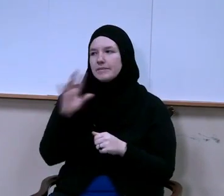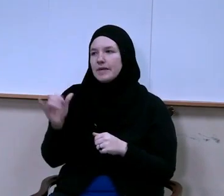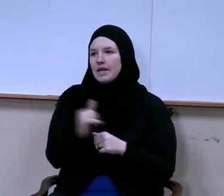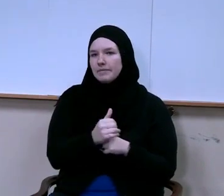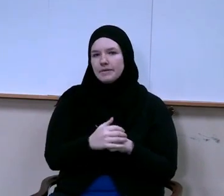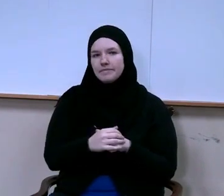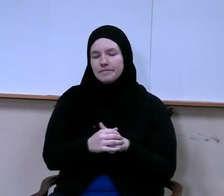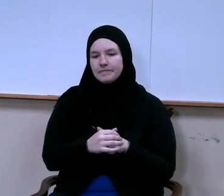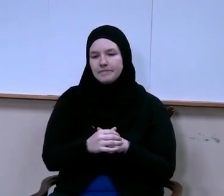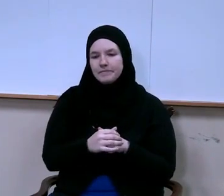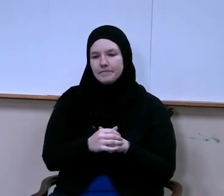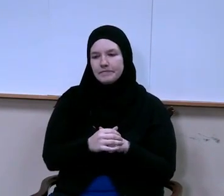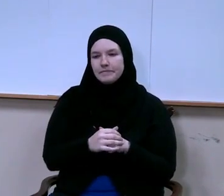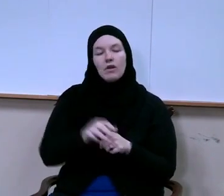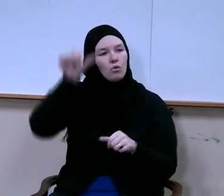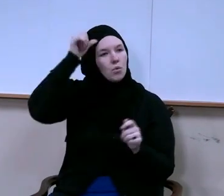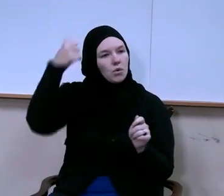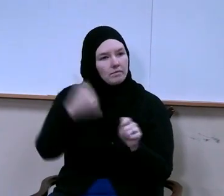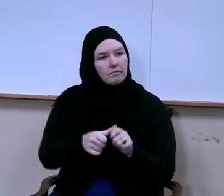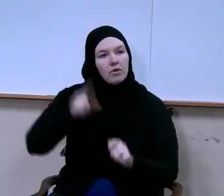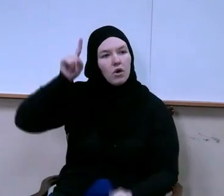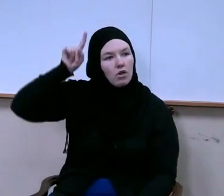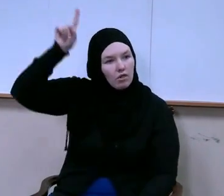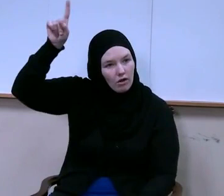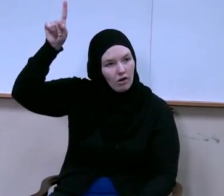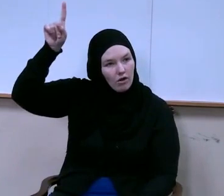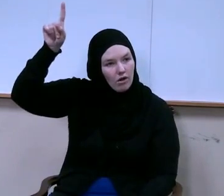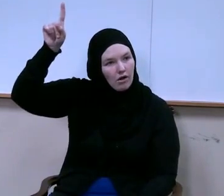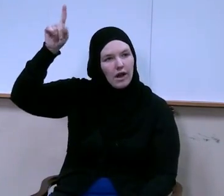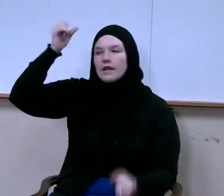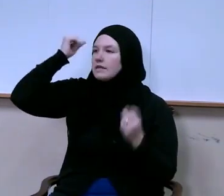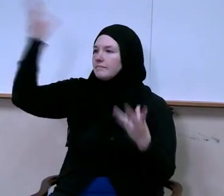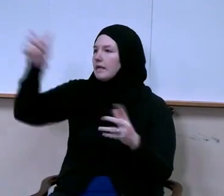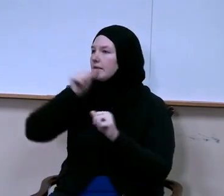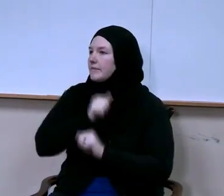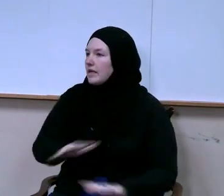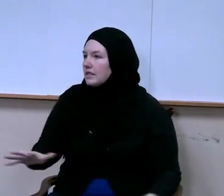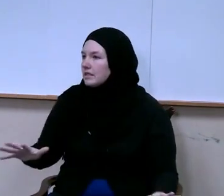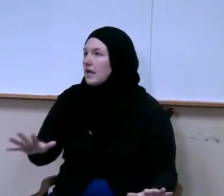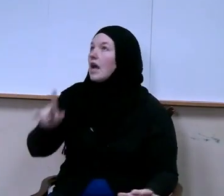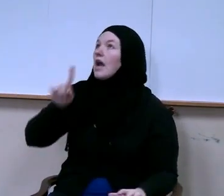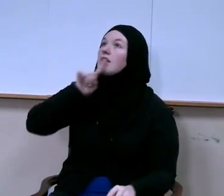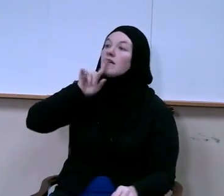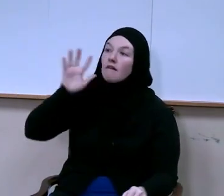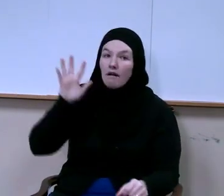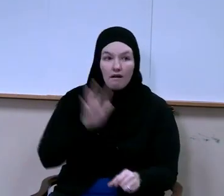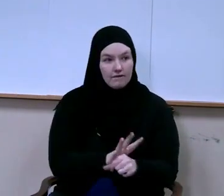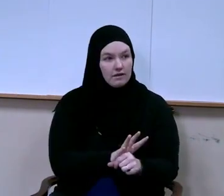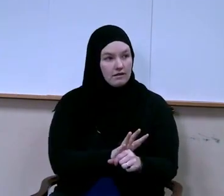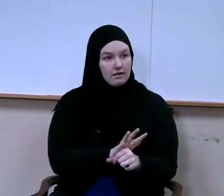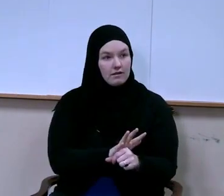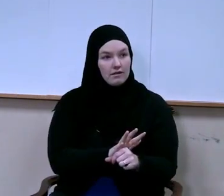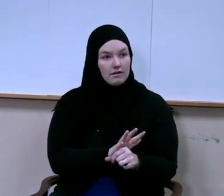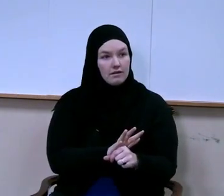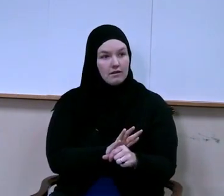وَمِيثَاقَهُ الَّذِي وَثَقَكُمْ بِهِ. Remember Allah and His bounties and the covenant that He has taken